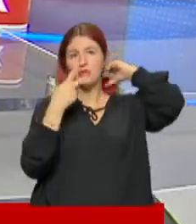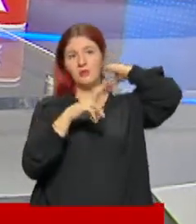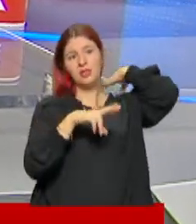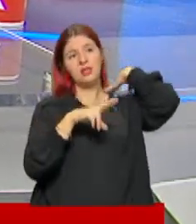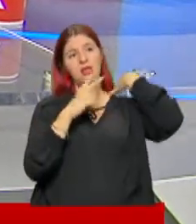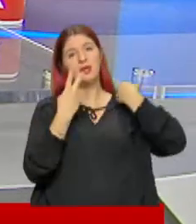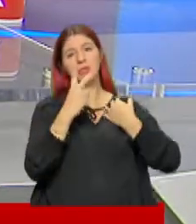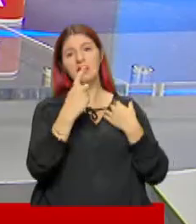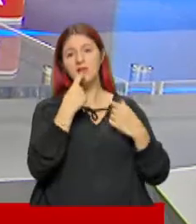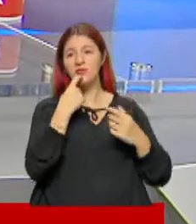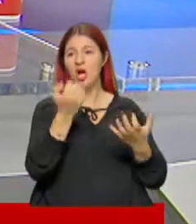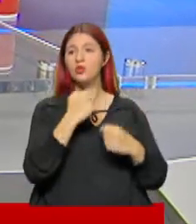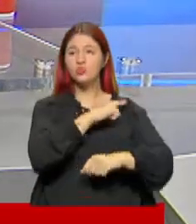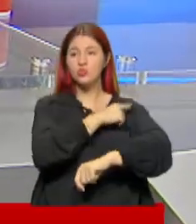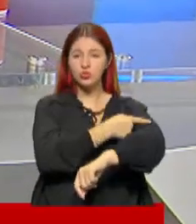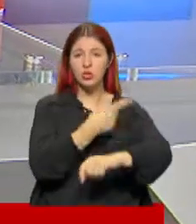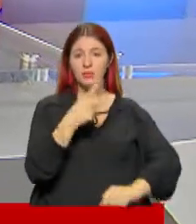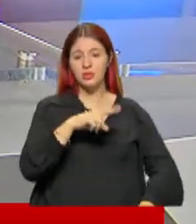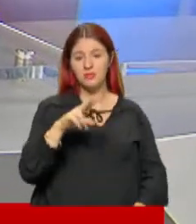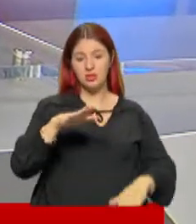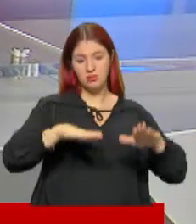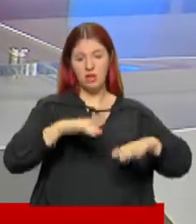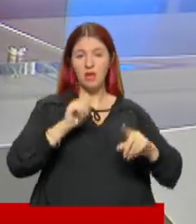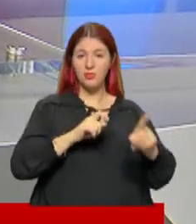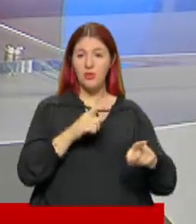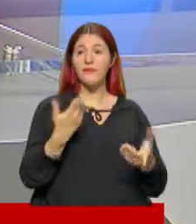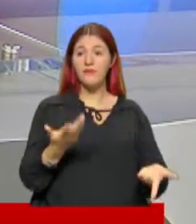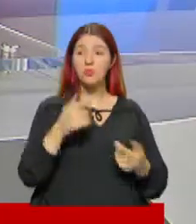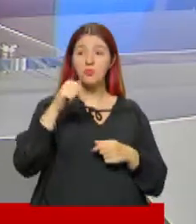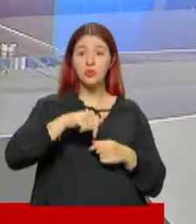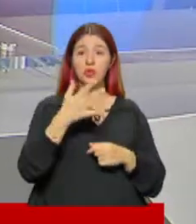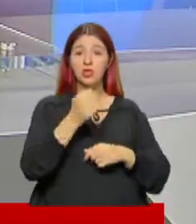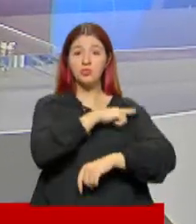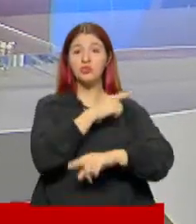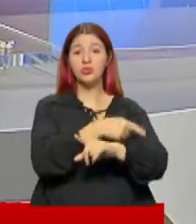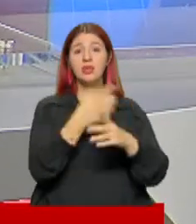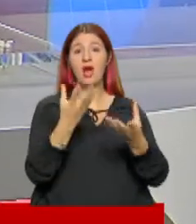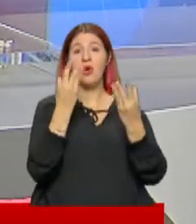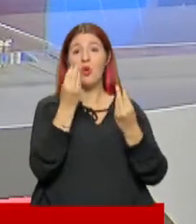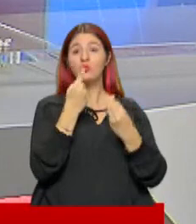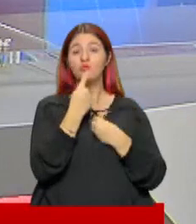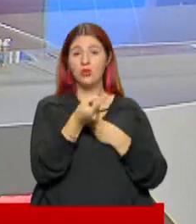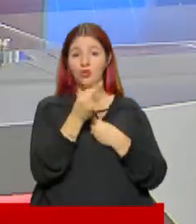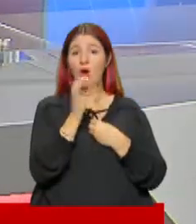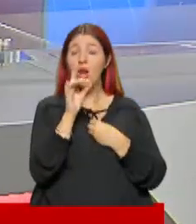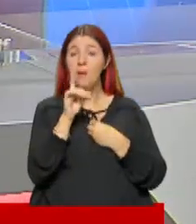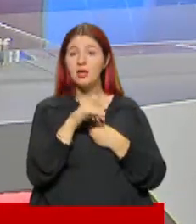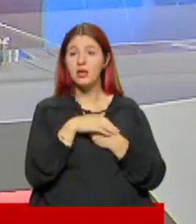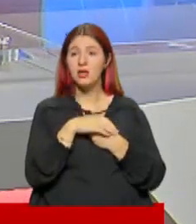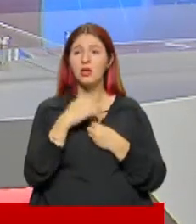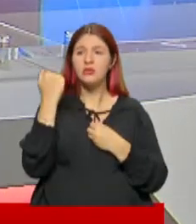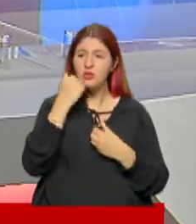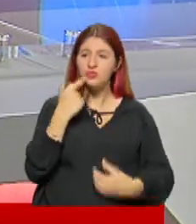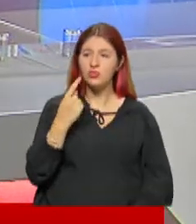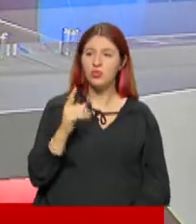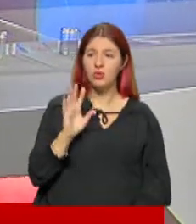2002 yılında alım gücüyle 2022 kıyaslanıyor ve bugün alım gücünün daha iyi olduğu söyleniyor. Öyle mi? Yalan